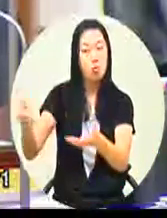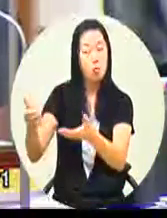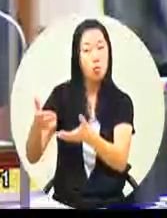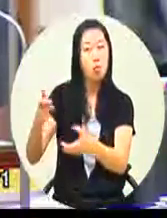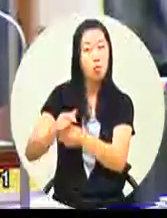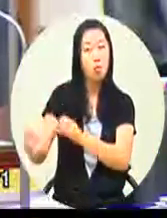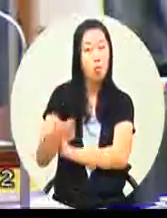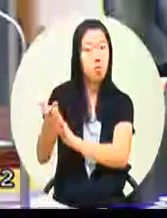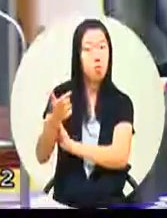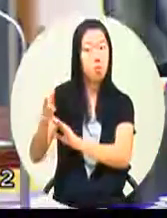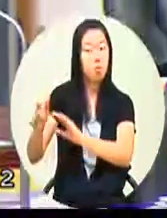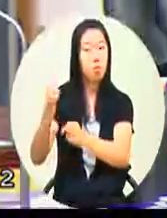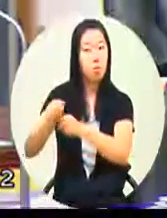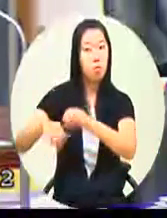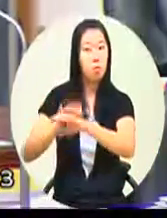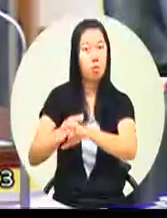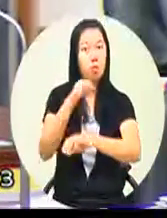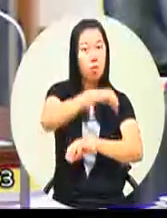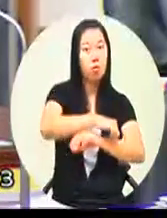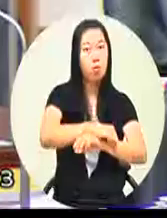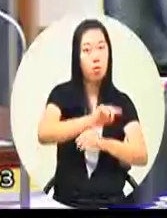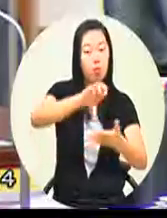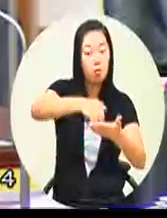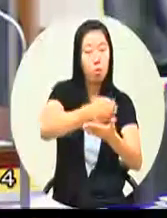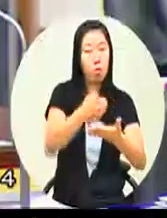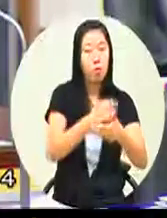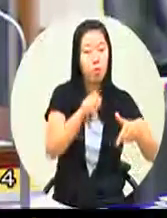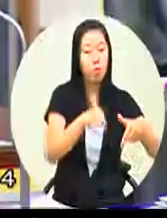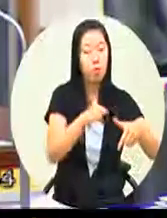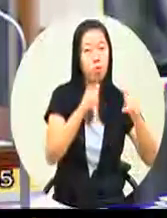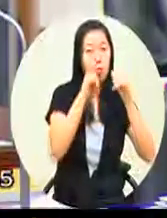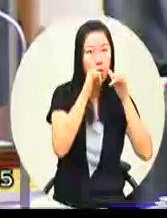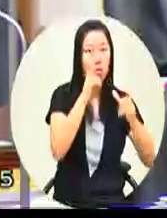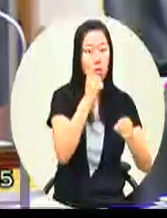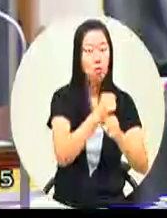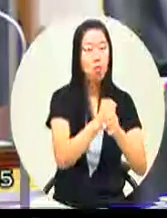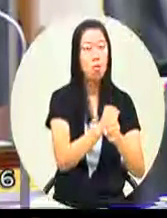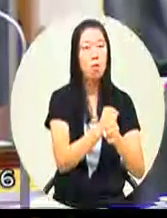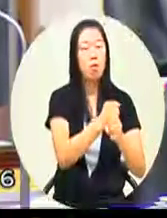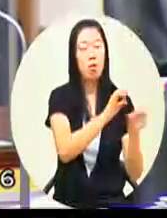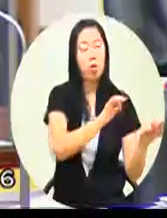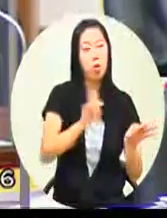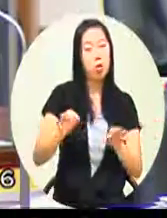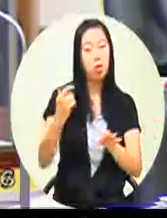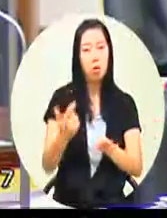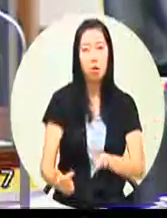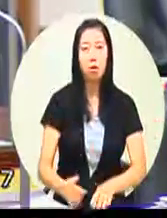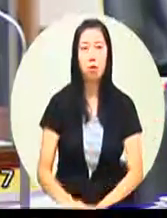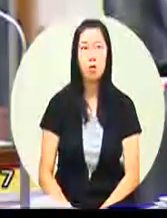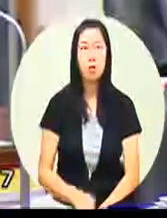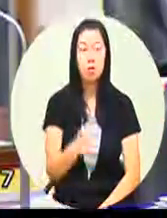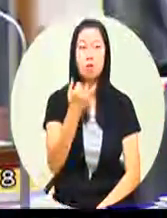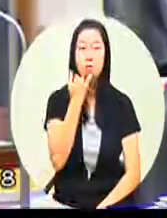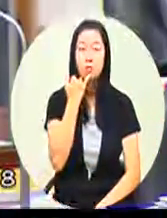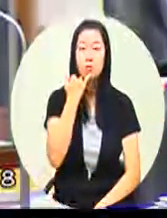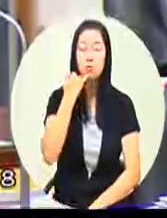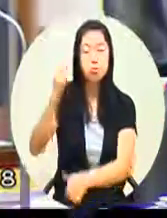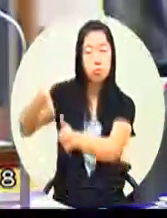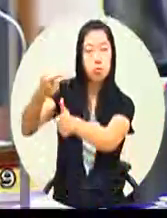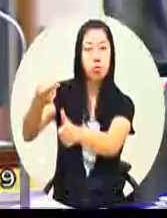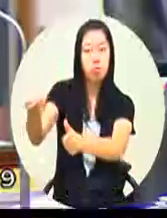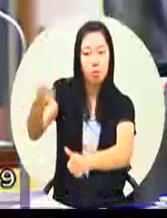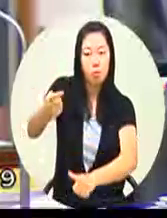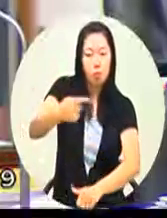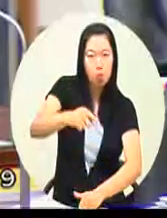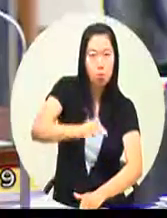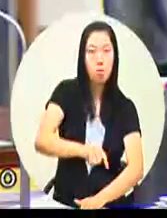快来完成，这边就没有办法呢？对对，我不是想说那个不能优先哦，我可以优先，但是总该要轮到